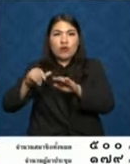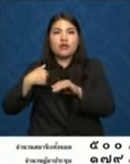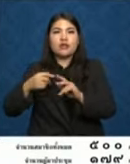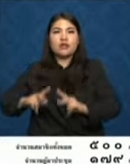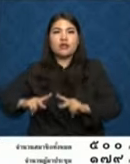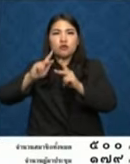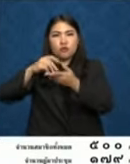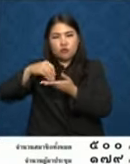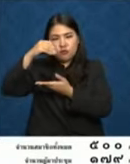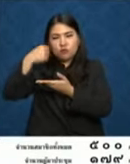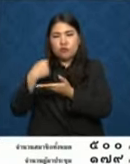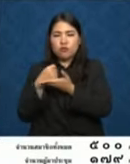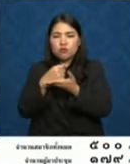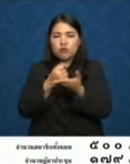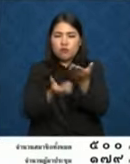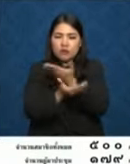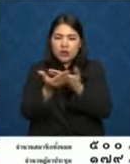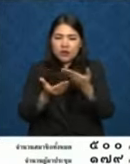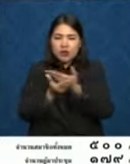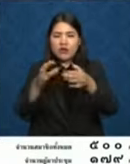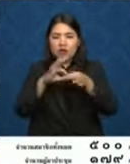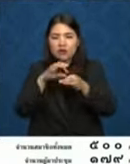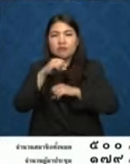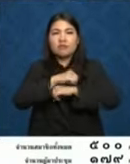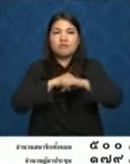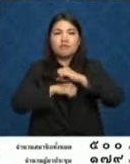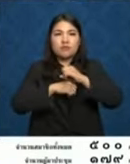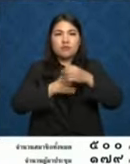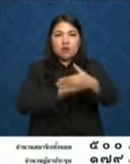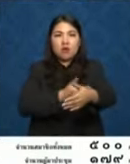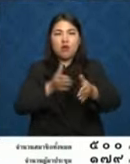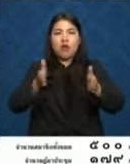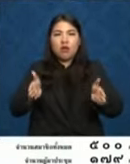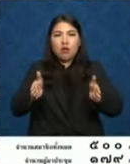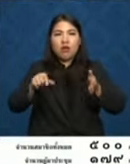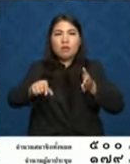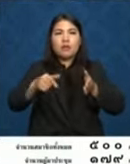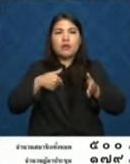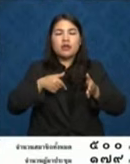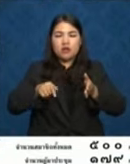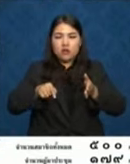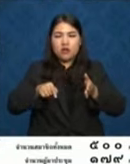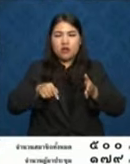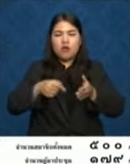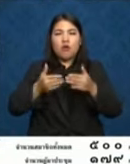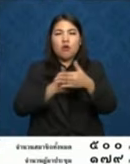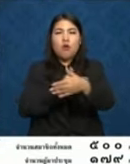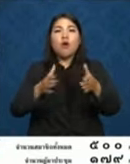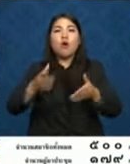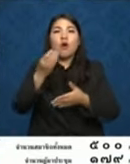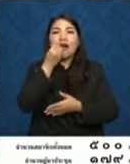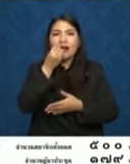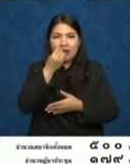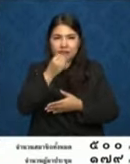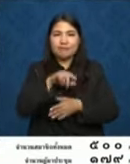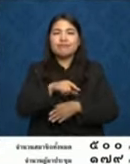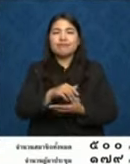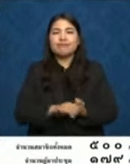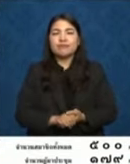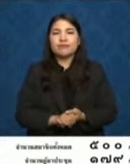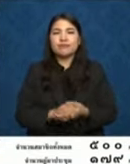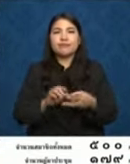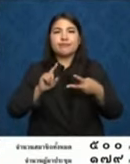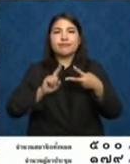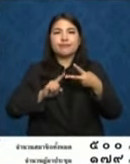าธิการช่วยพิจารณาในการดำเนินการก่อสร้างอาคารโรงอาหารดังกล่าวด้วยครับเรื่องที่สองนะครับก็เกี่ยว